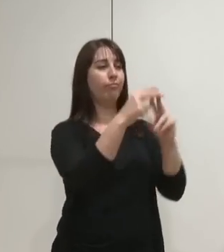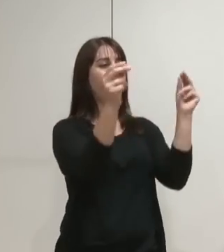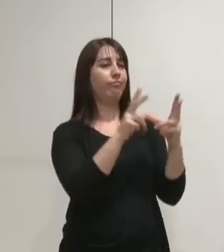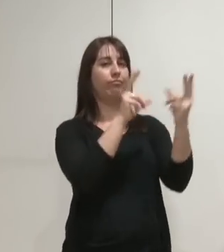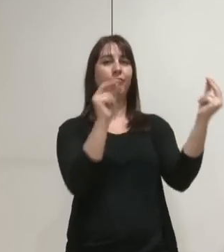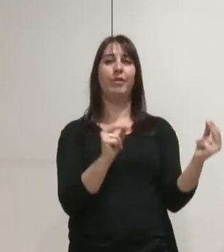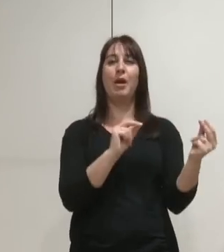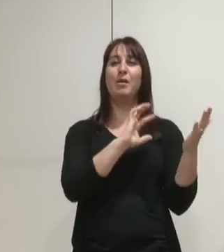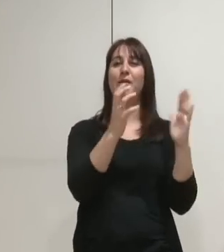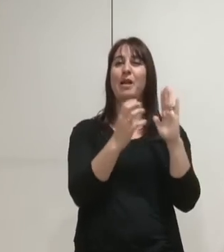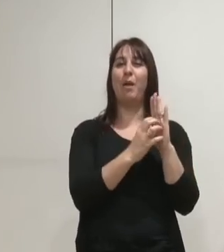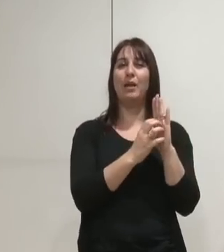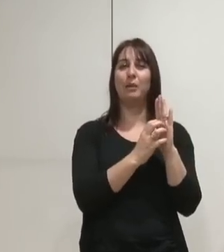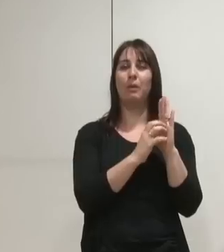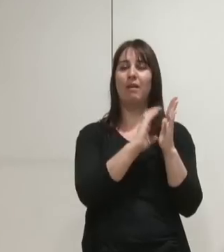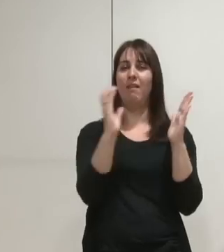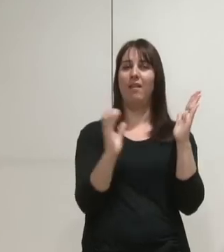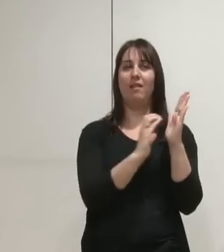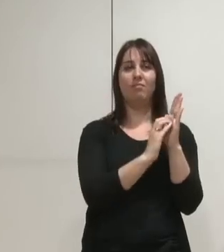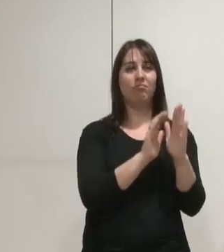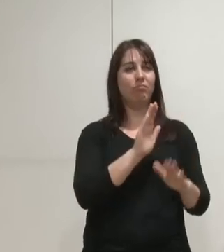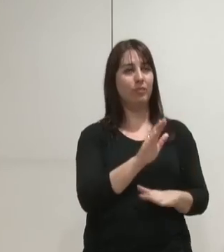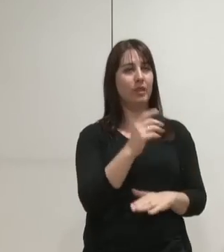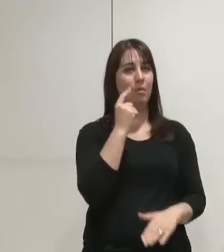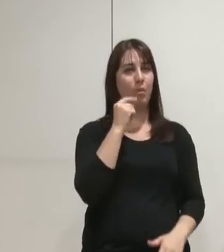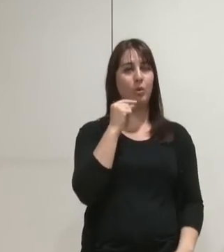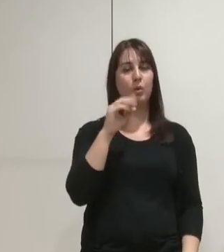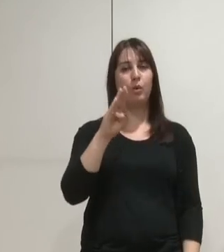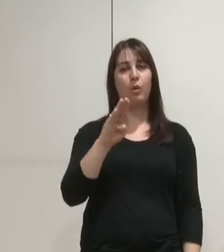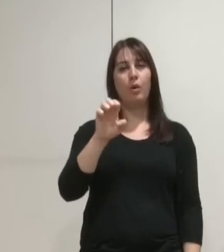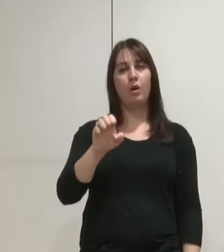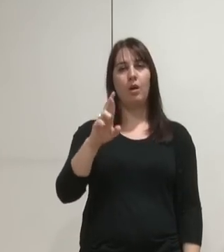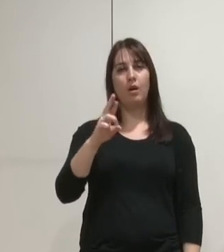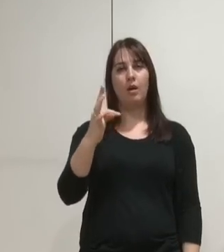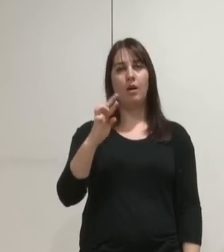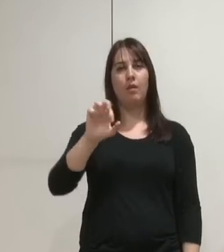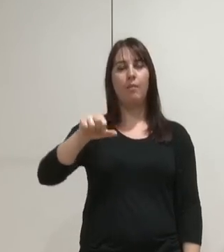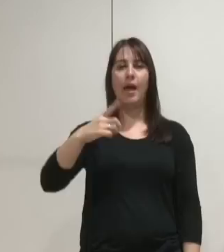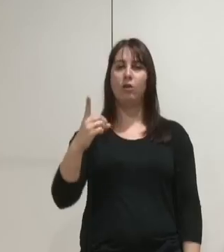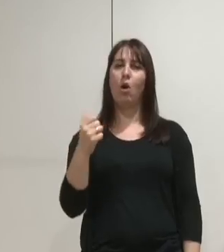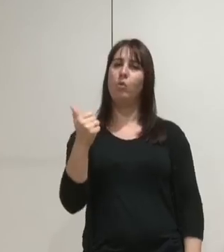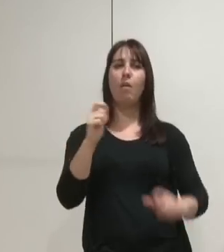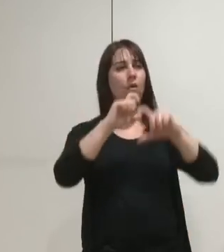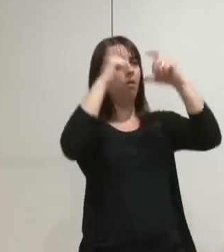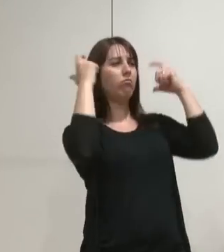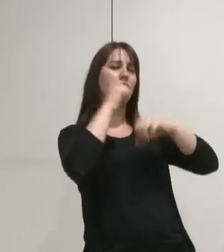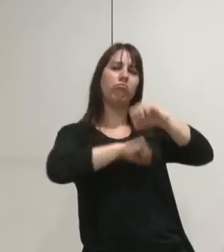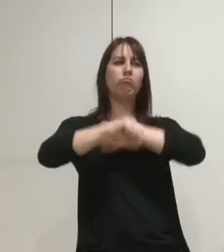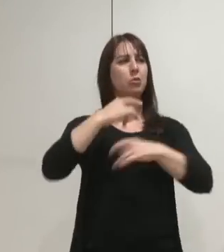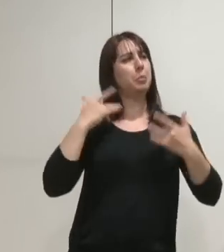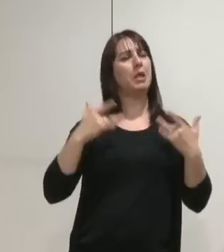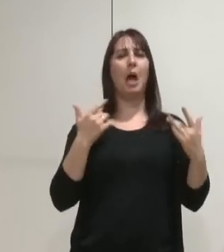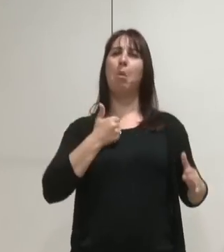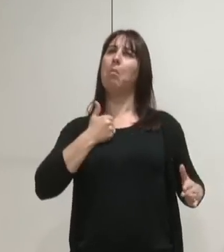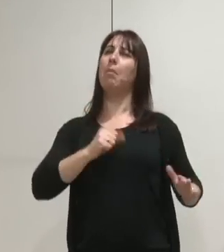délibérations pour à travers lesquells Monsieur Bertrand se veut organisateur de spectacle à travers